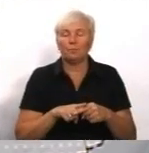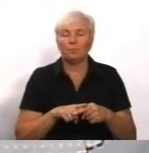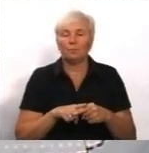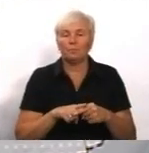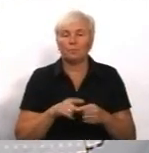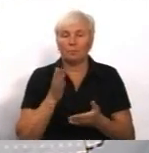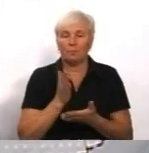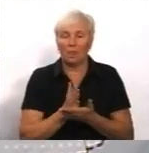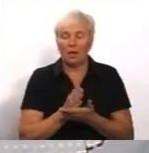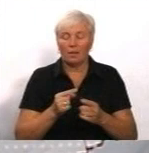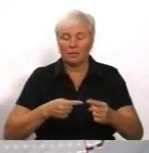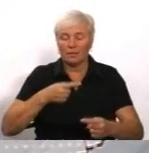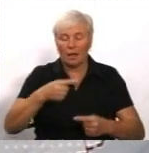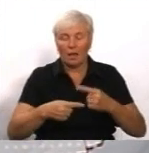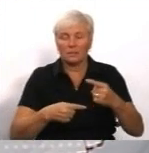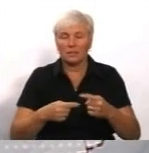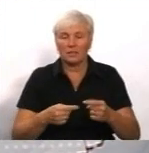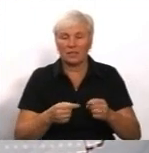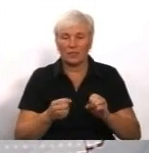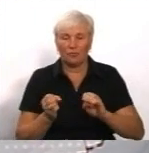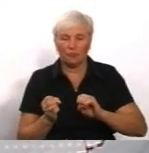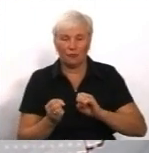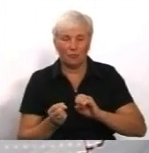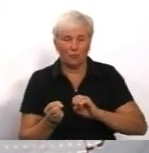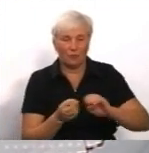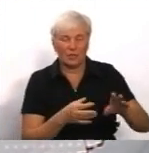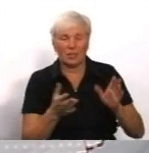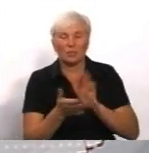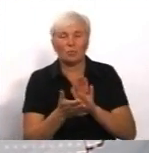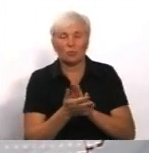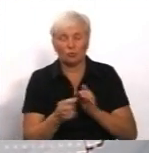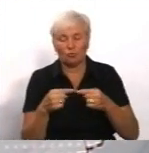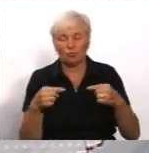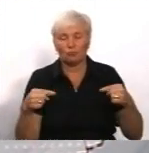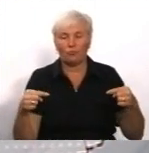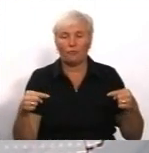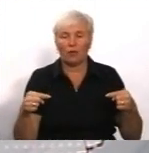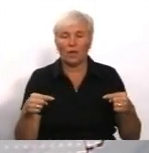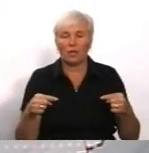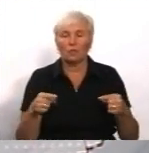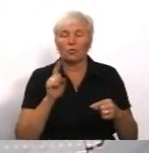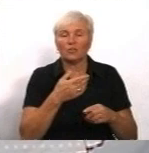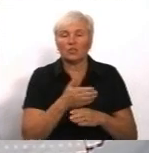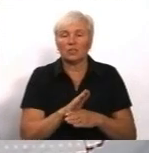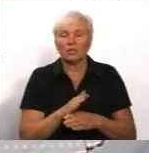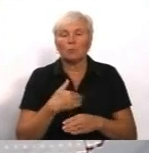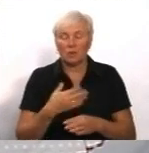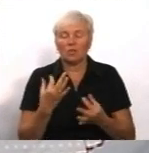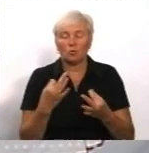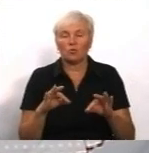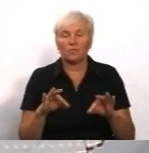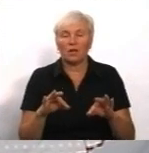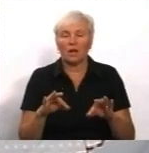має наслідки викидів чи наслідки забруднюючих речовин, то в тій частині ми дозволяємо або